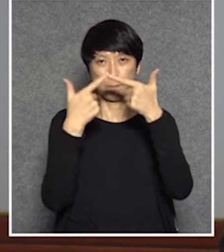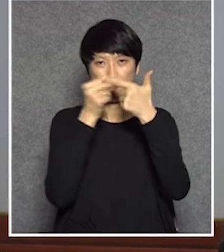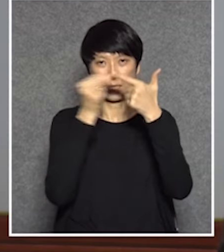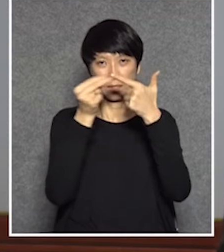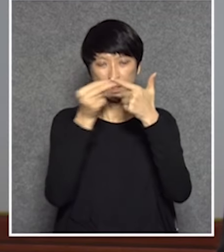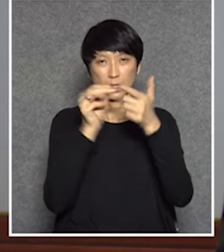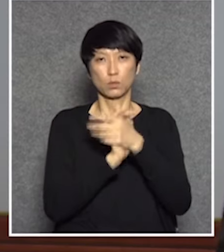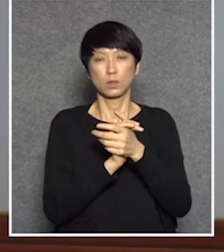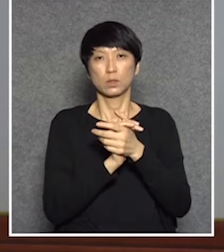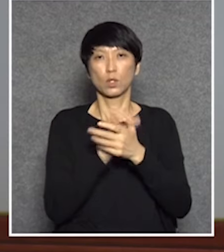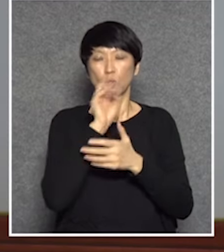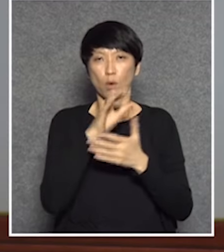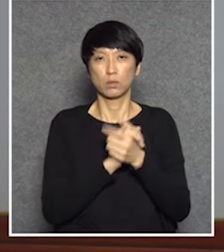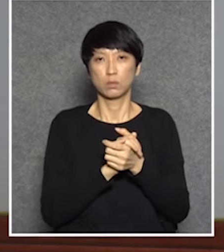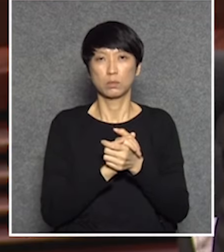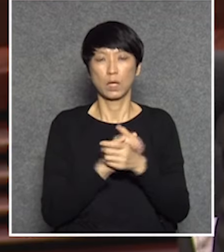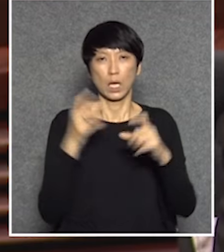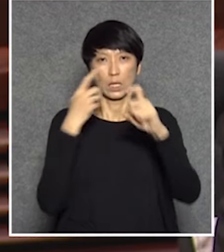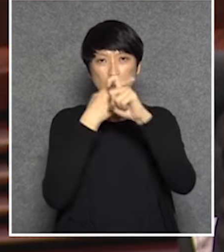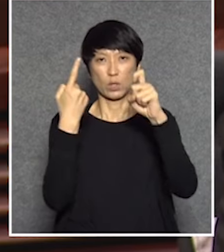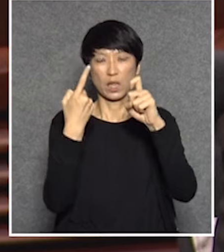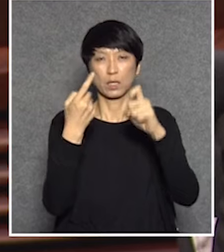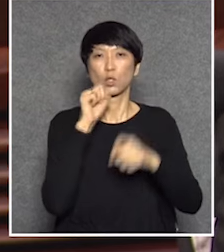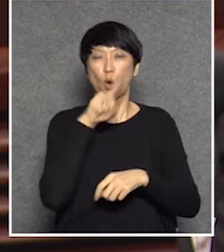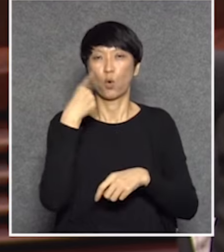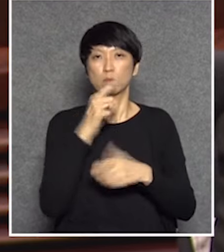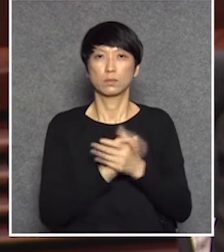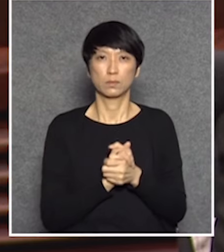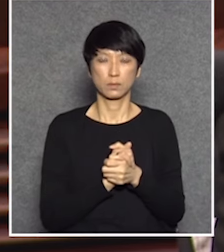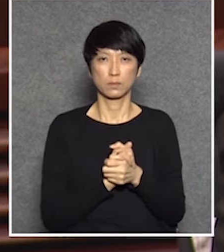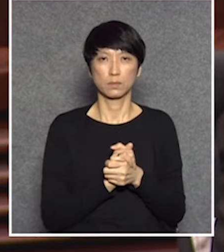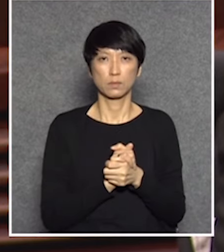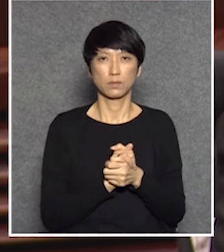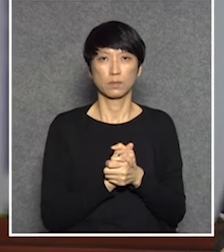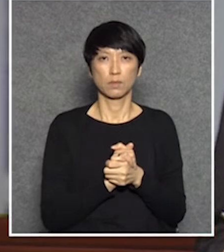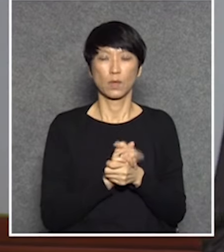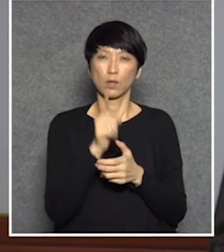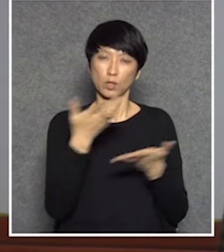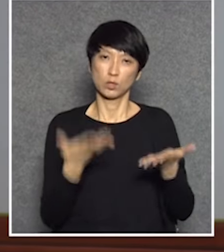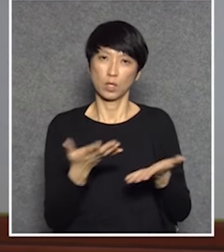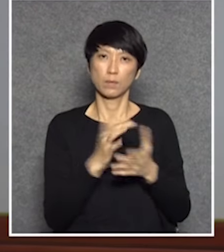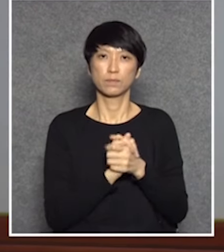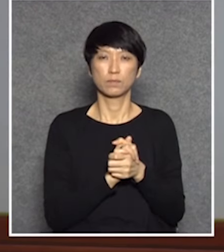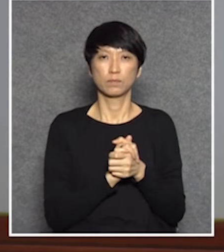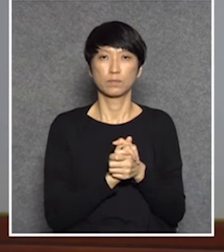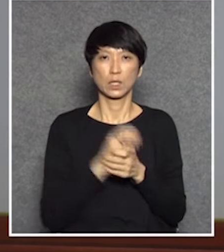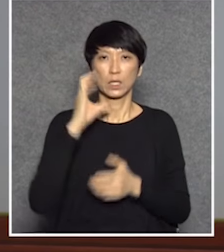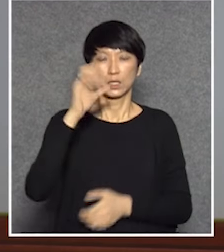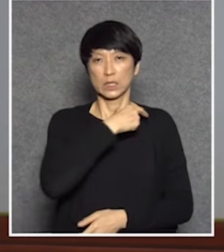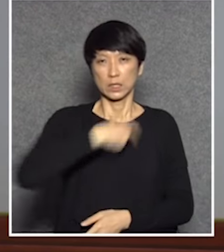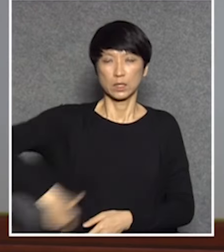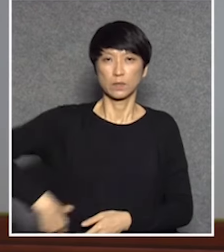煩了，喂，過1991年，是不是？那你現在陳建波，你有沒有看